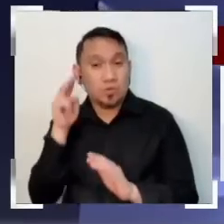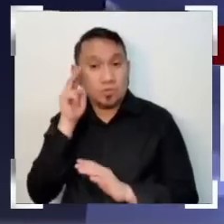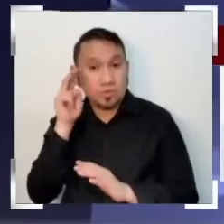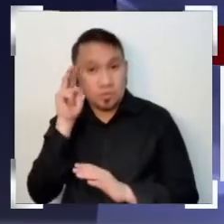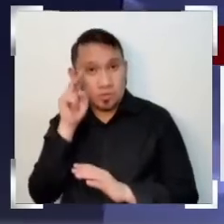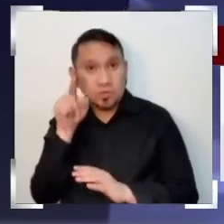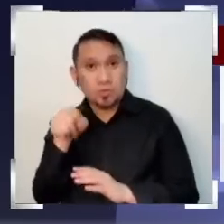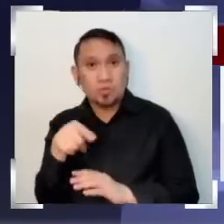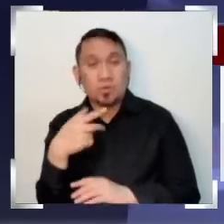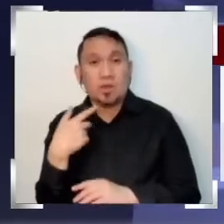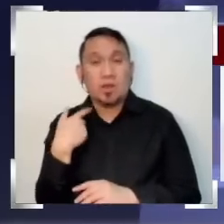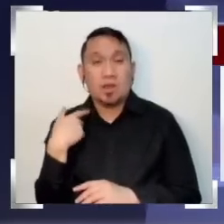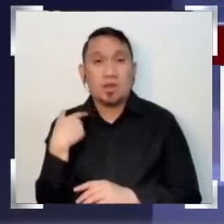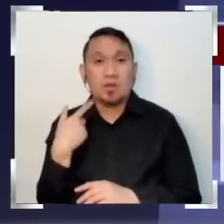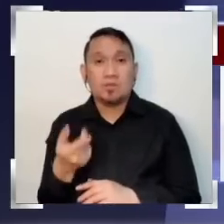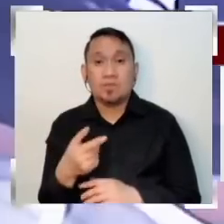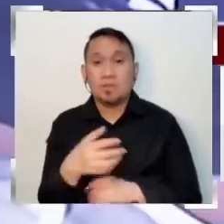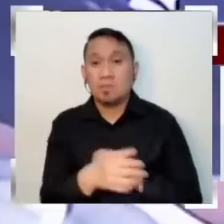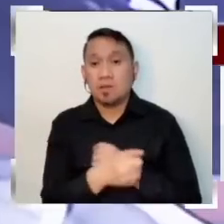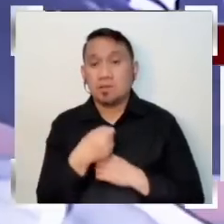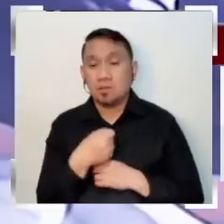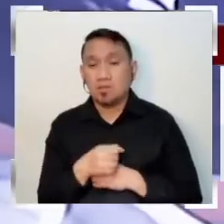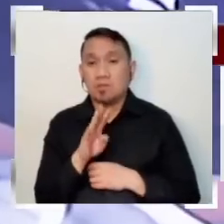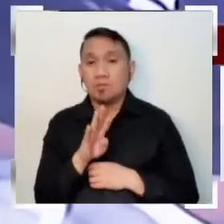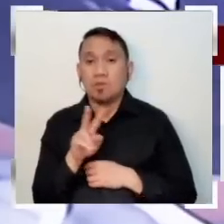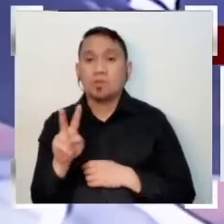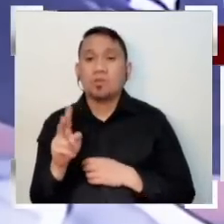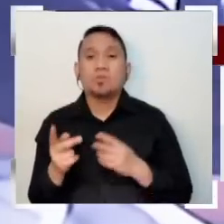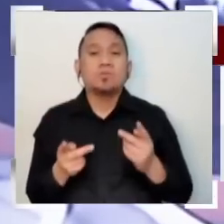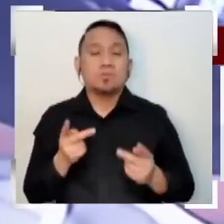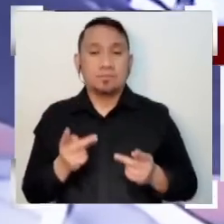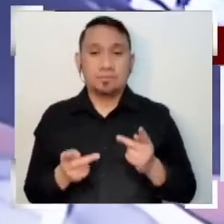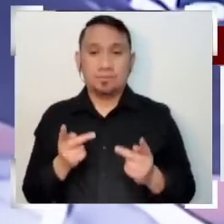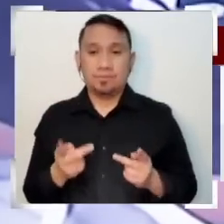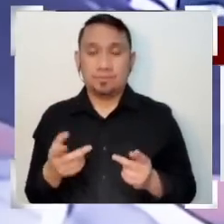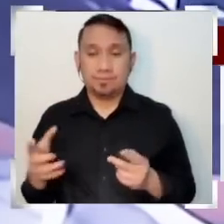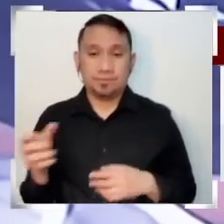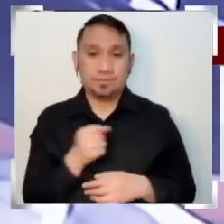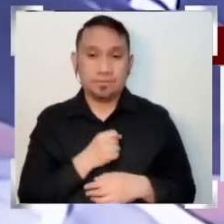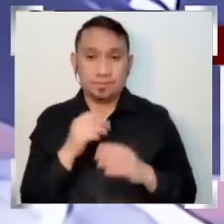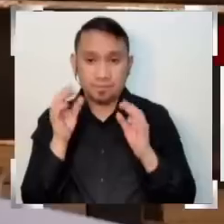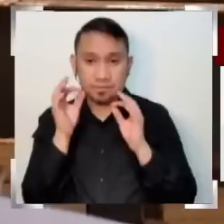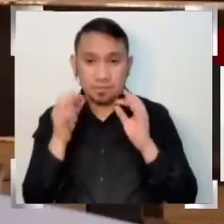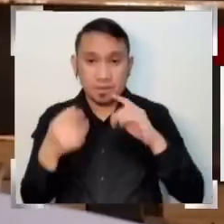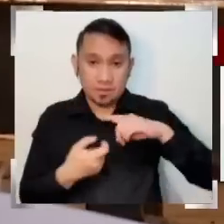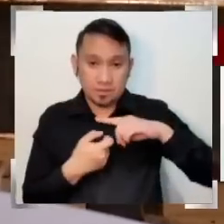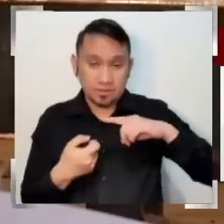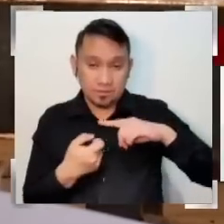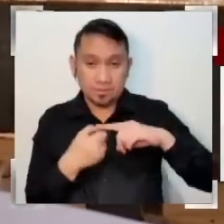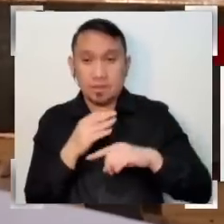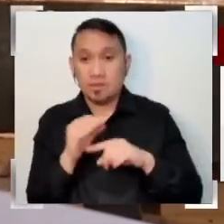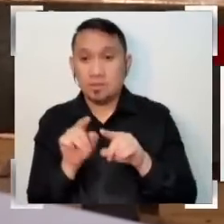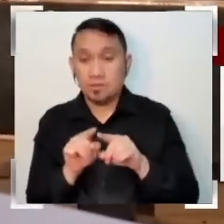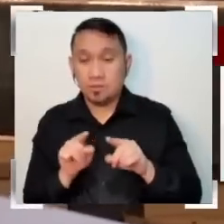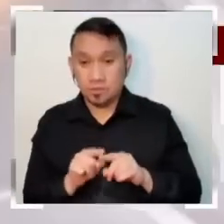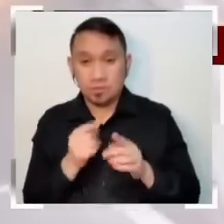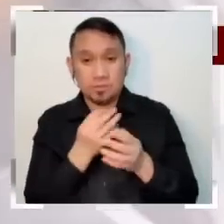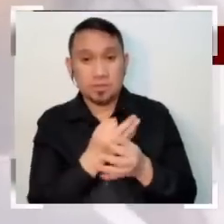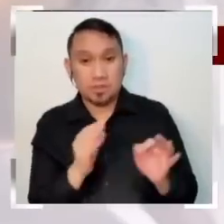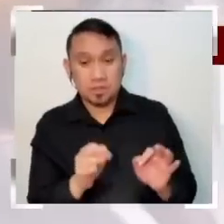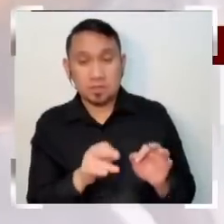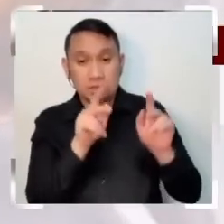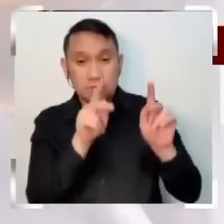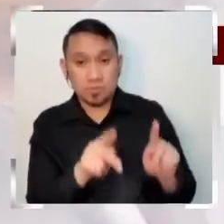ang di umano'y pagnakaw ng 42 kilos ng nakumpiskang shabu at ang di umano'y pagpalaya sa isang suspect na si Police